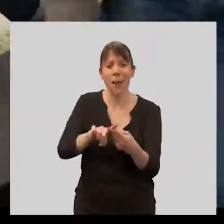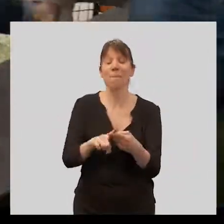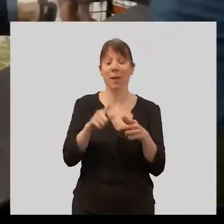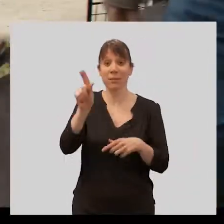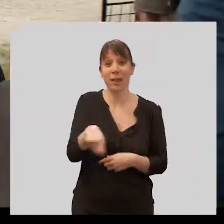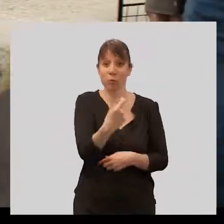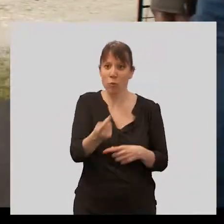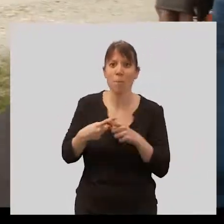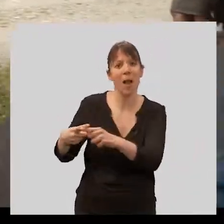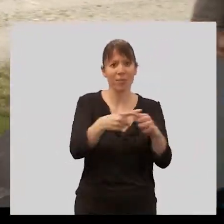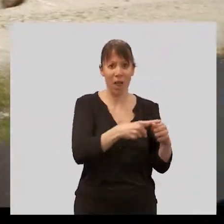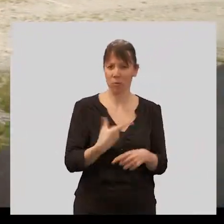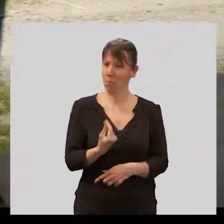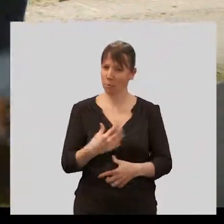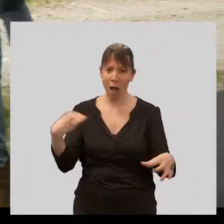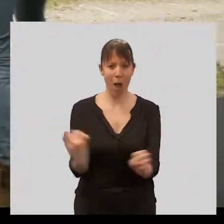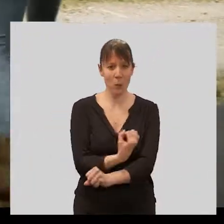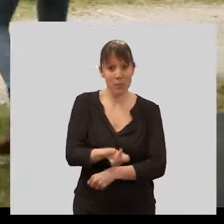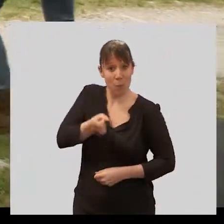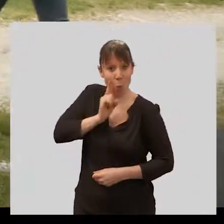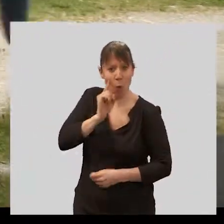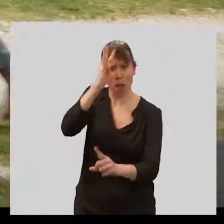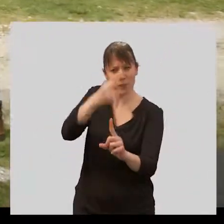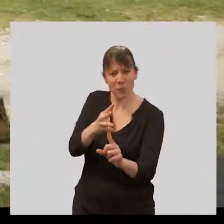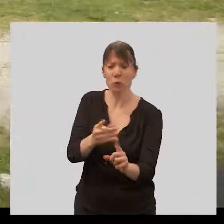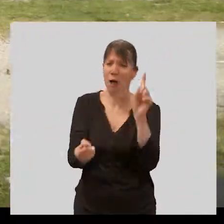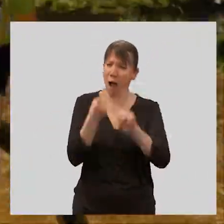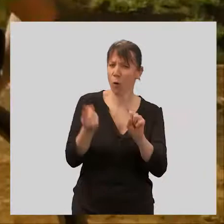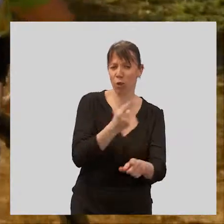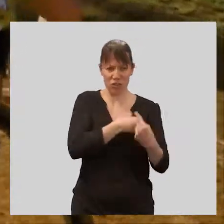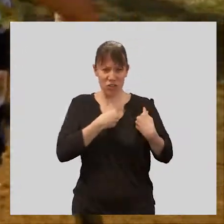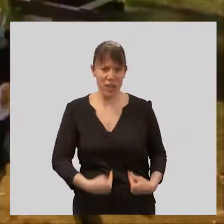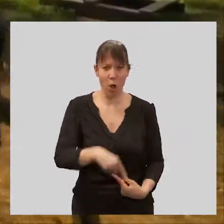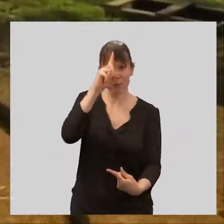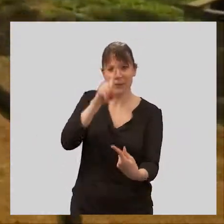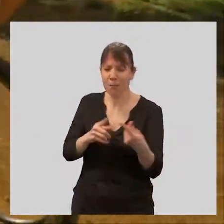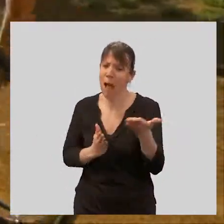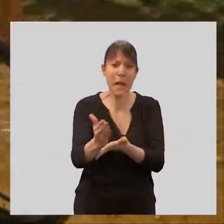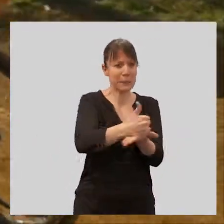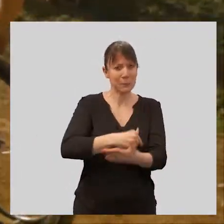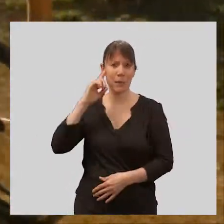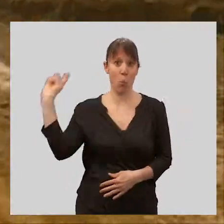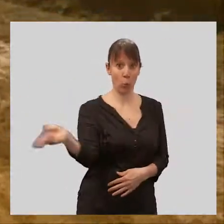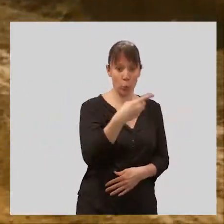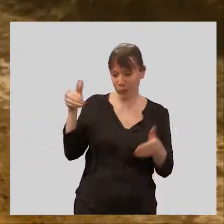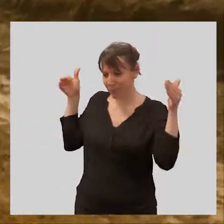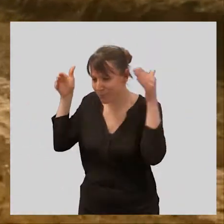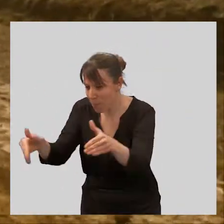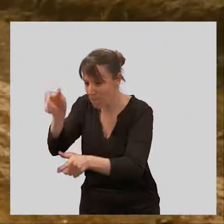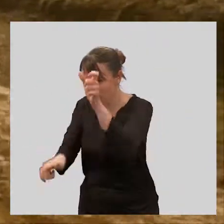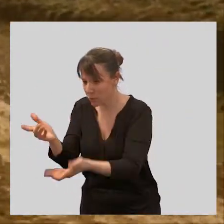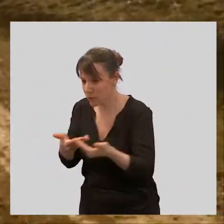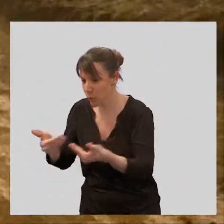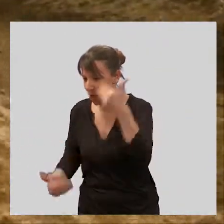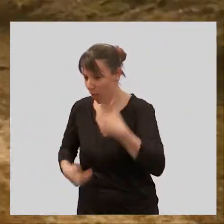de France, sur le thème « La nature en partage ». Dans une mission importante et généreuse, faciliter l'accès de